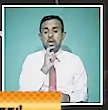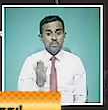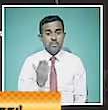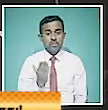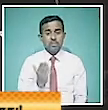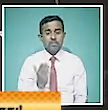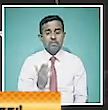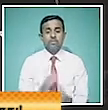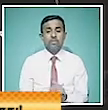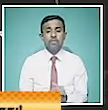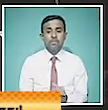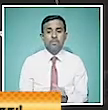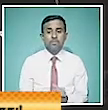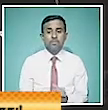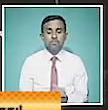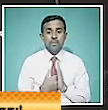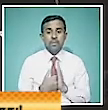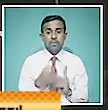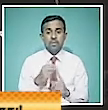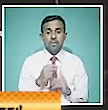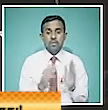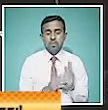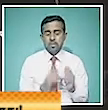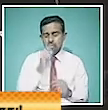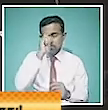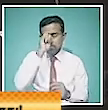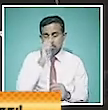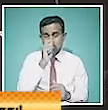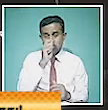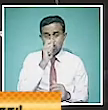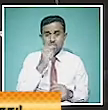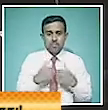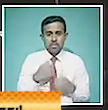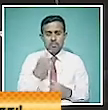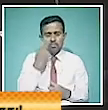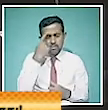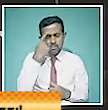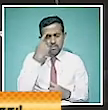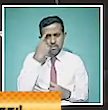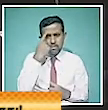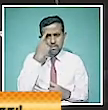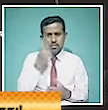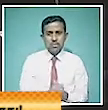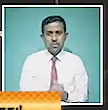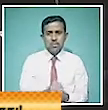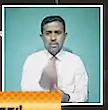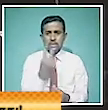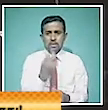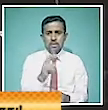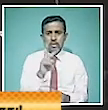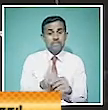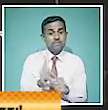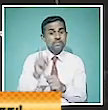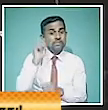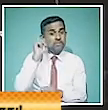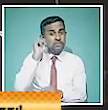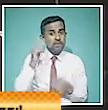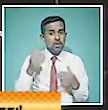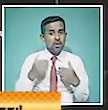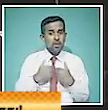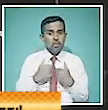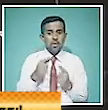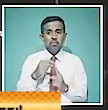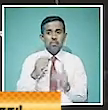பிழையான ஒன்று என்று கௌரவ பிரதம அமைச்சர் அவர்களே, இந்த நிலையில் எனக்கு ஞாபகம் இருக்கிறது 2020 ஆண்டு அன்றைய நமது பிரதம